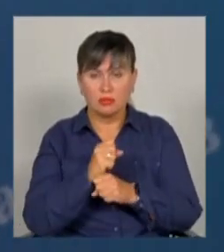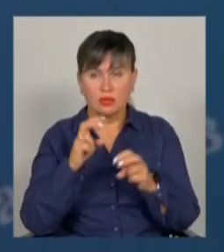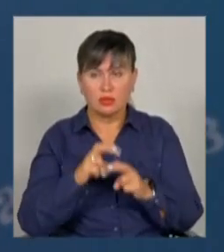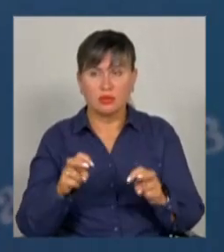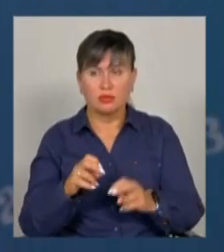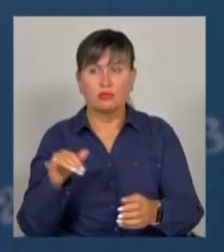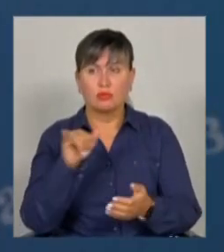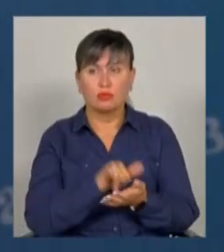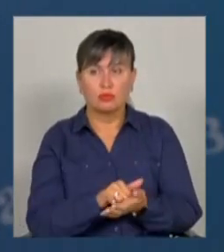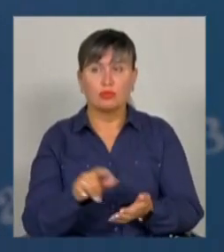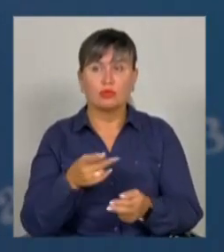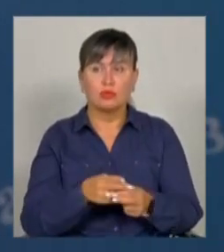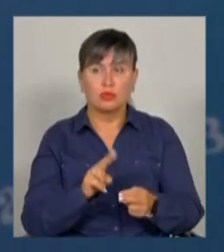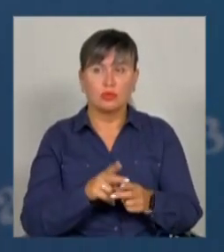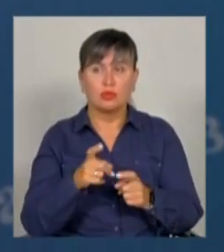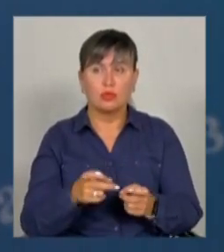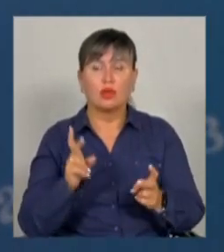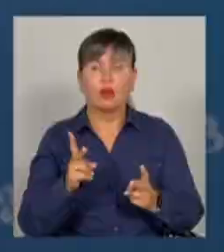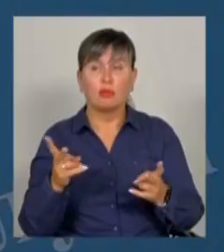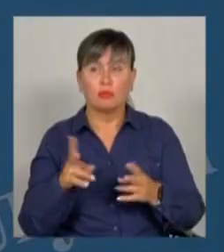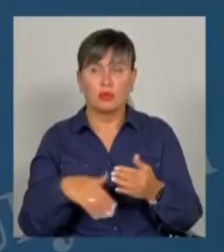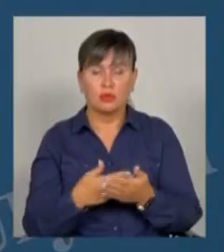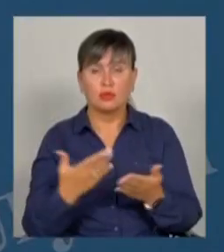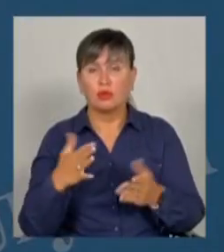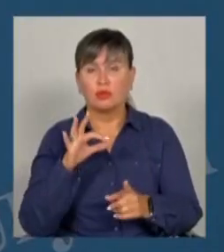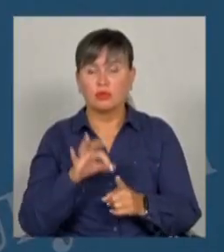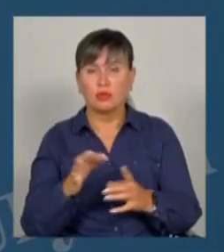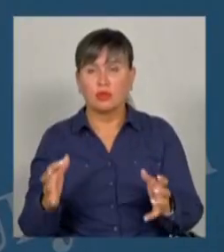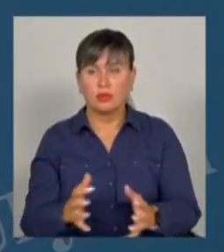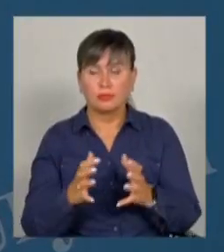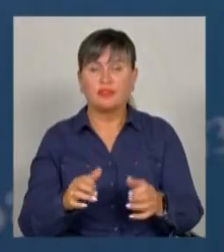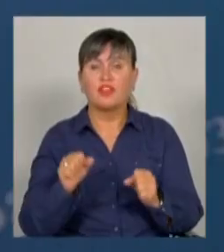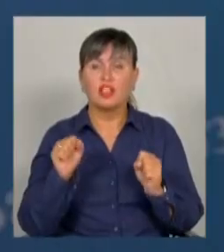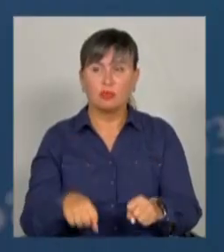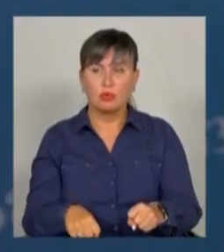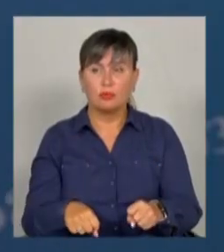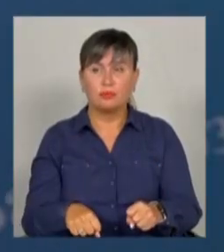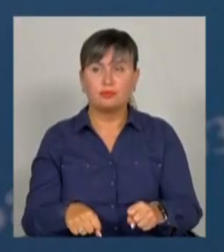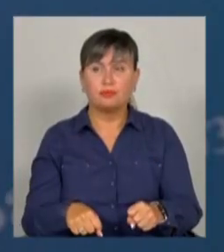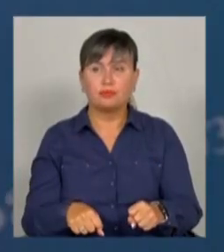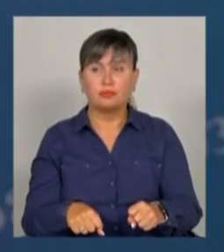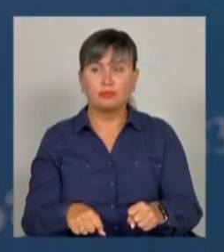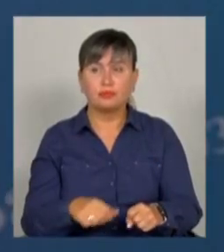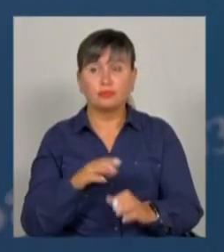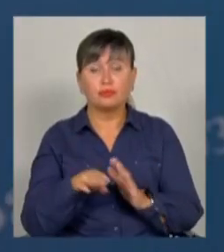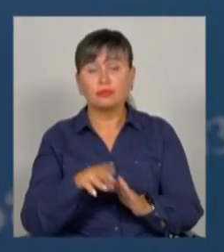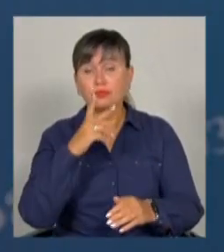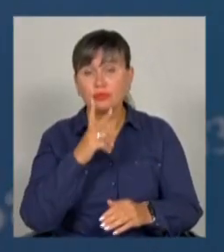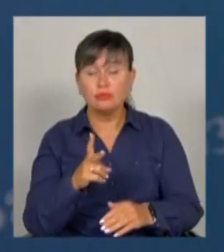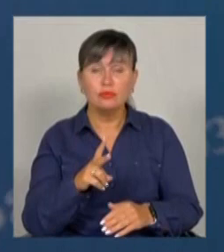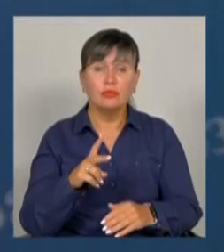баллистическая. Мы установим, что это за оружие, кому принадлежит, с какой целью он хранил. Возможно, под видом